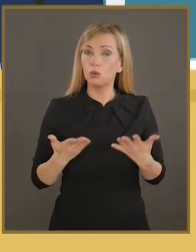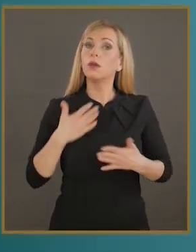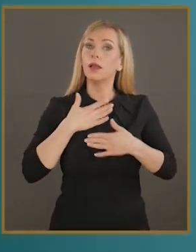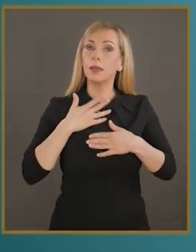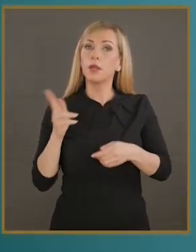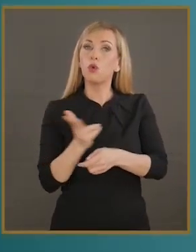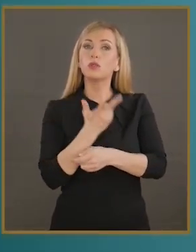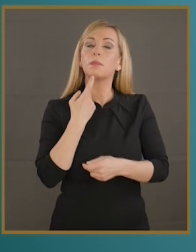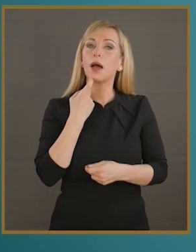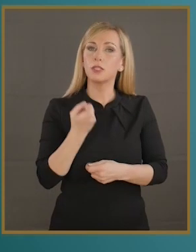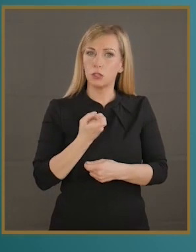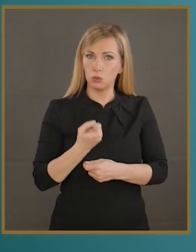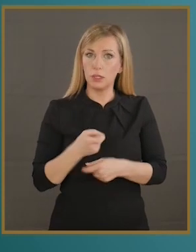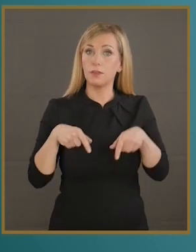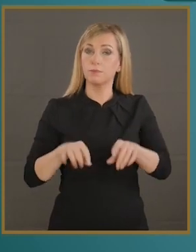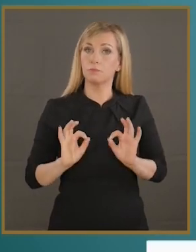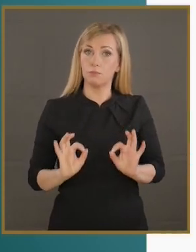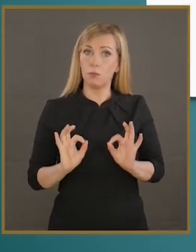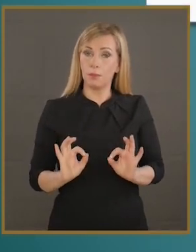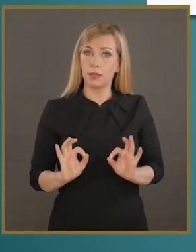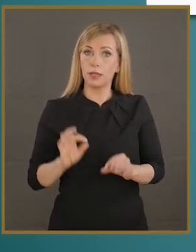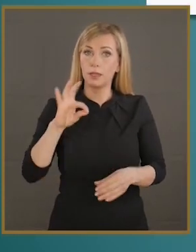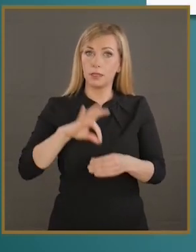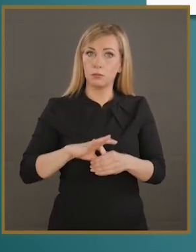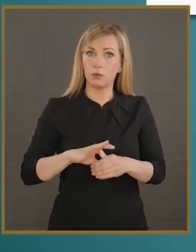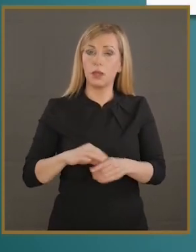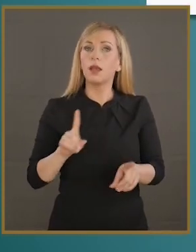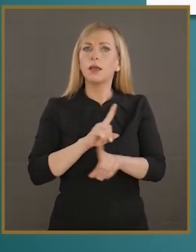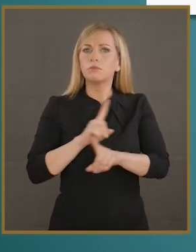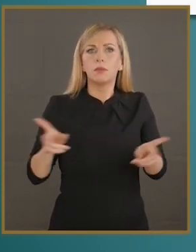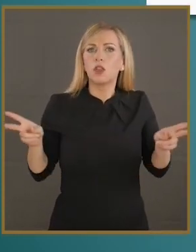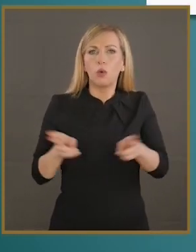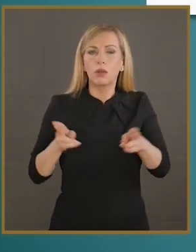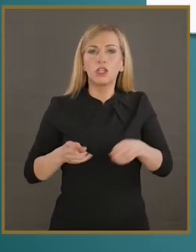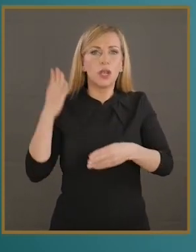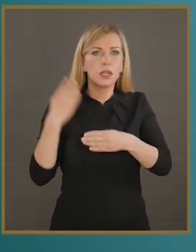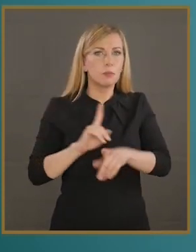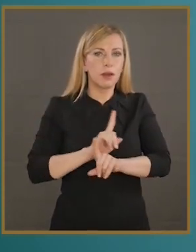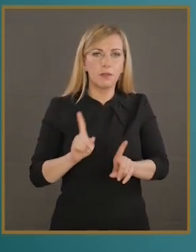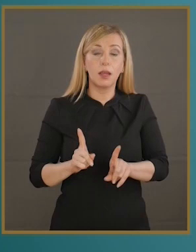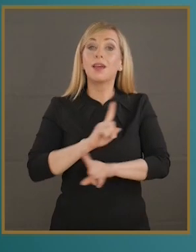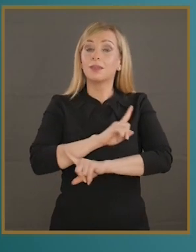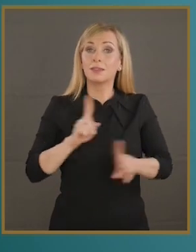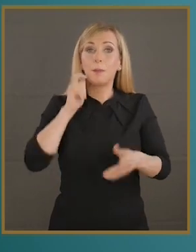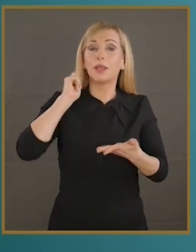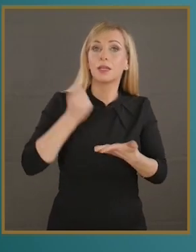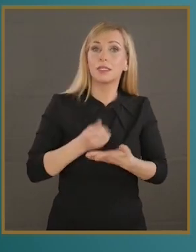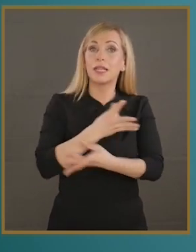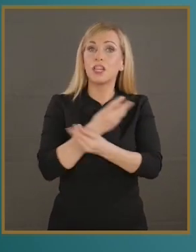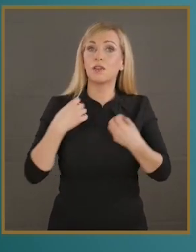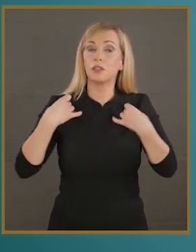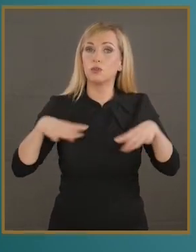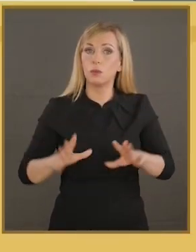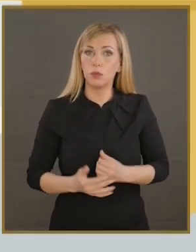които са навършили 18 години към изборния ден. Не са поставени под запрещение. Не изтърпяват